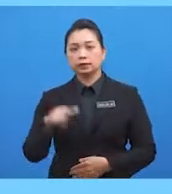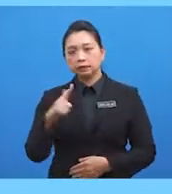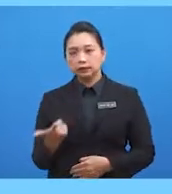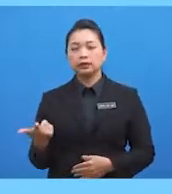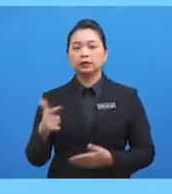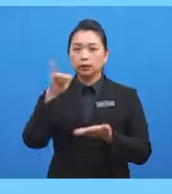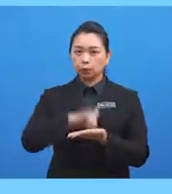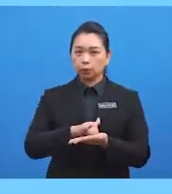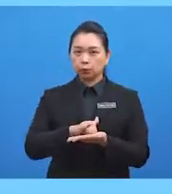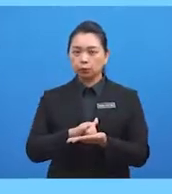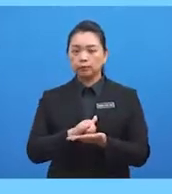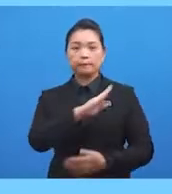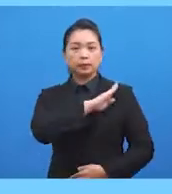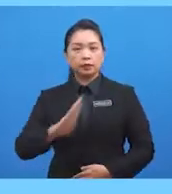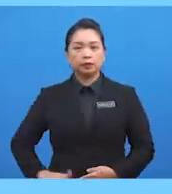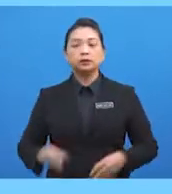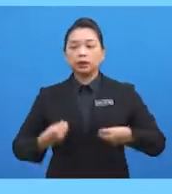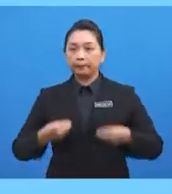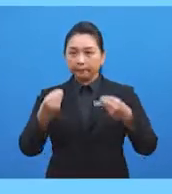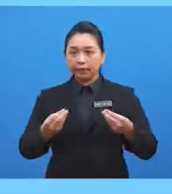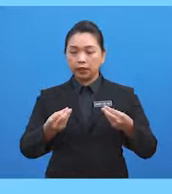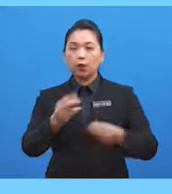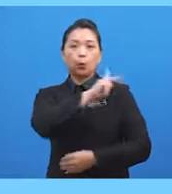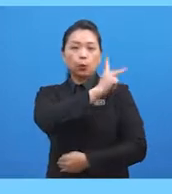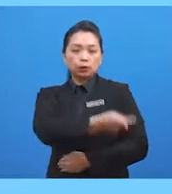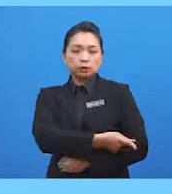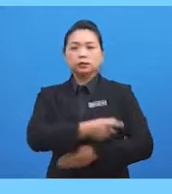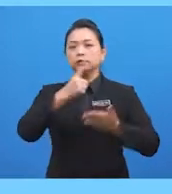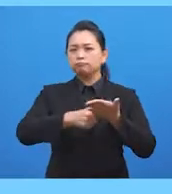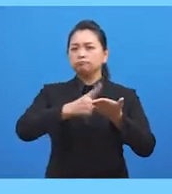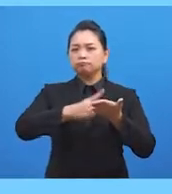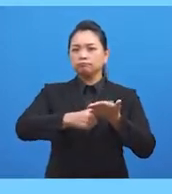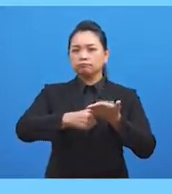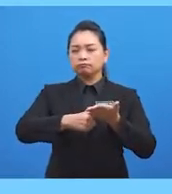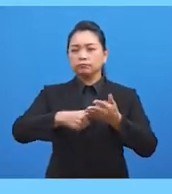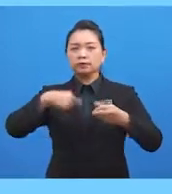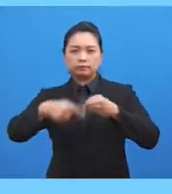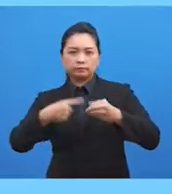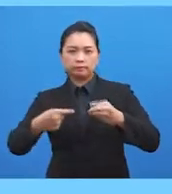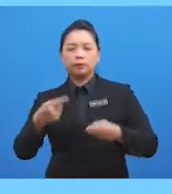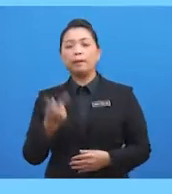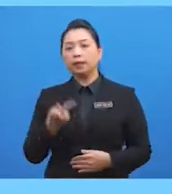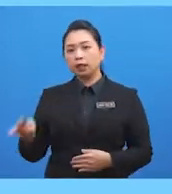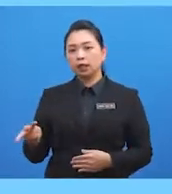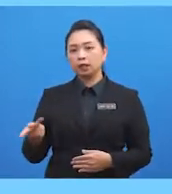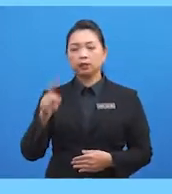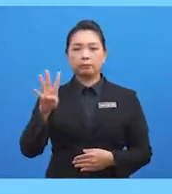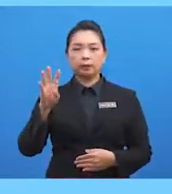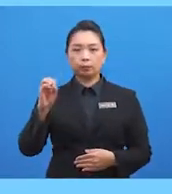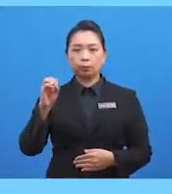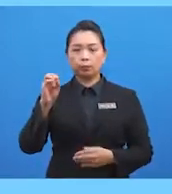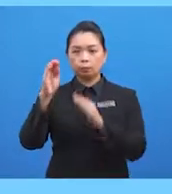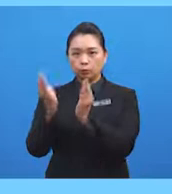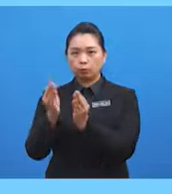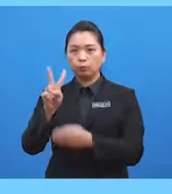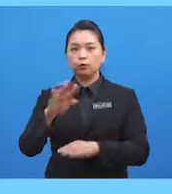daripada itu, Baginda diberi kuasa budi bicara berdasarkan Perkara 40 Sub Perkara 2